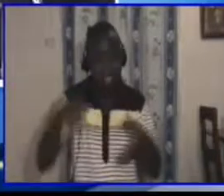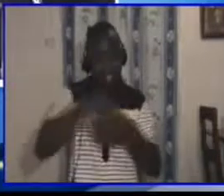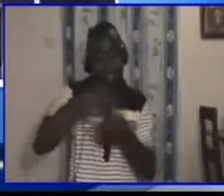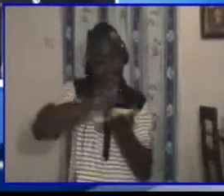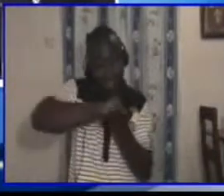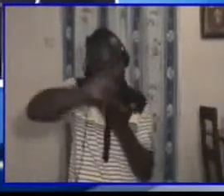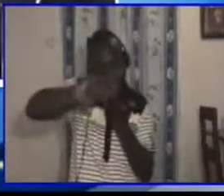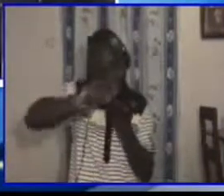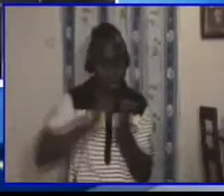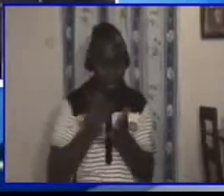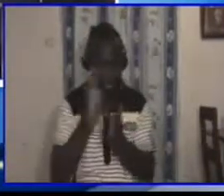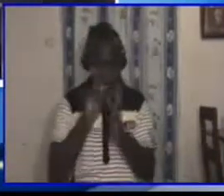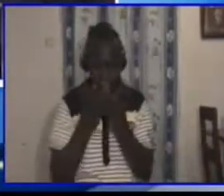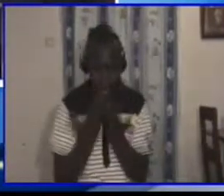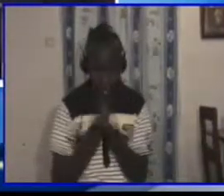scrittura